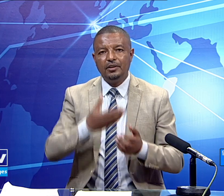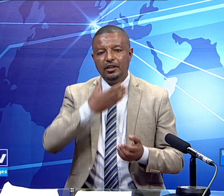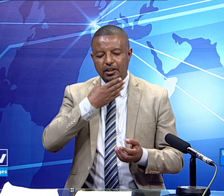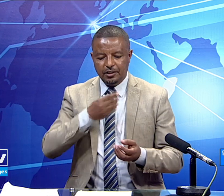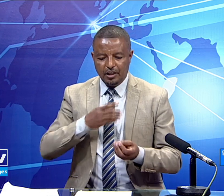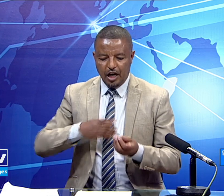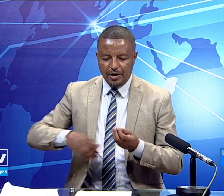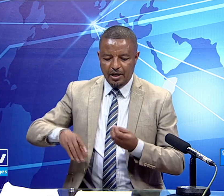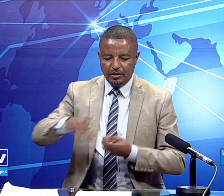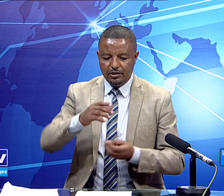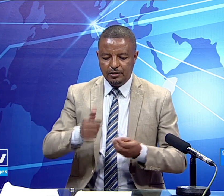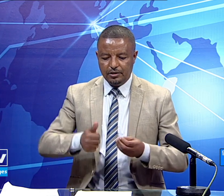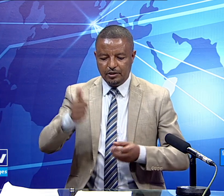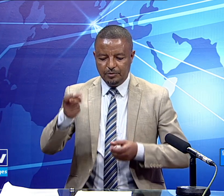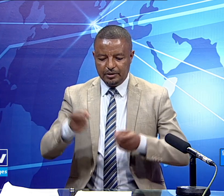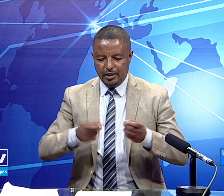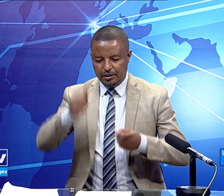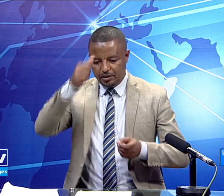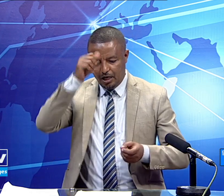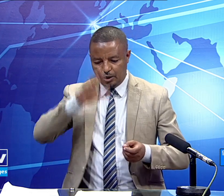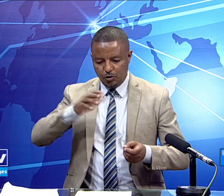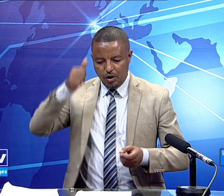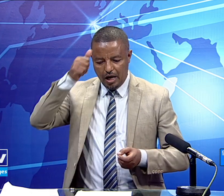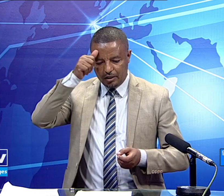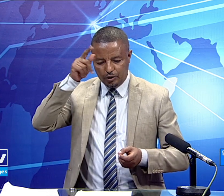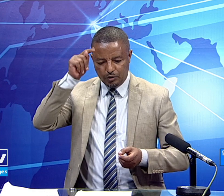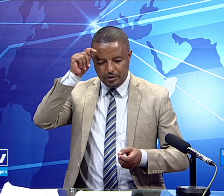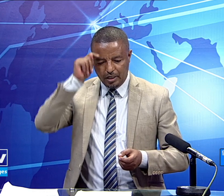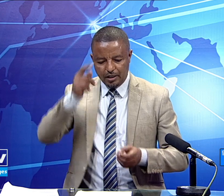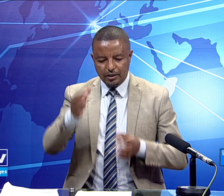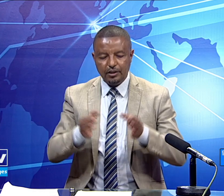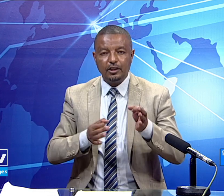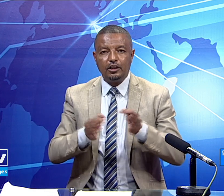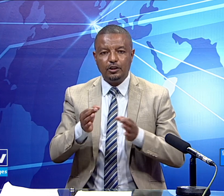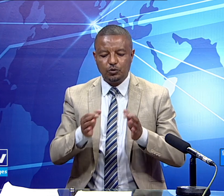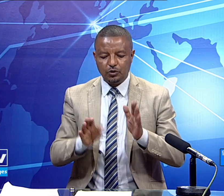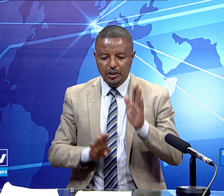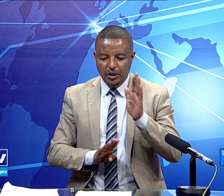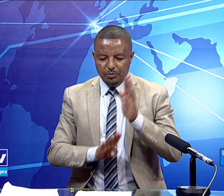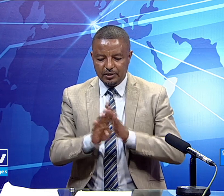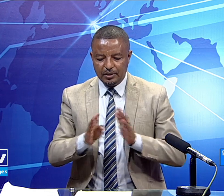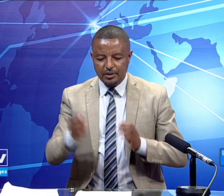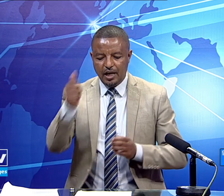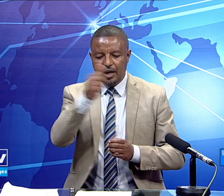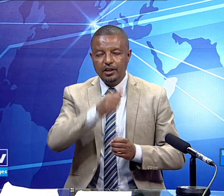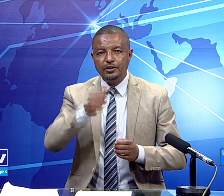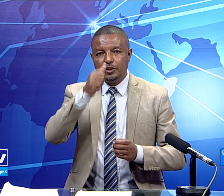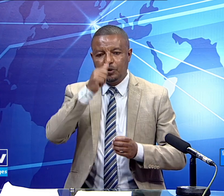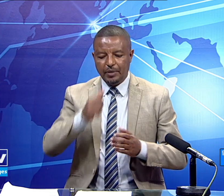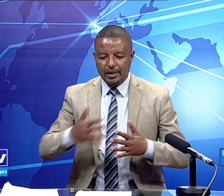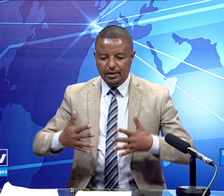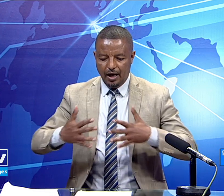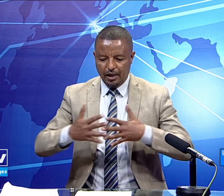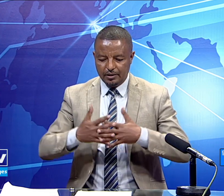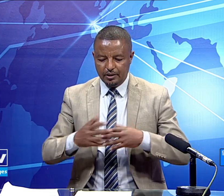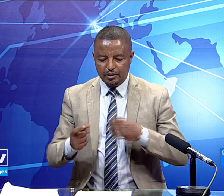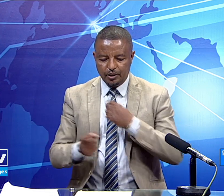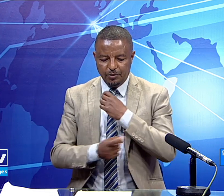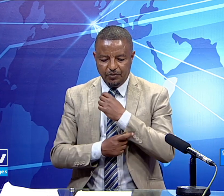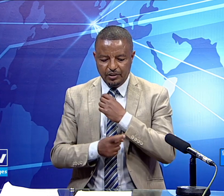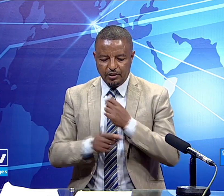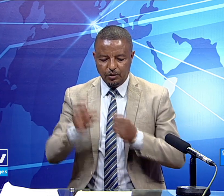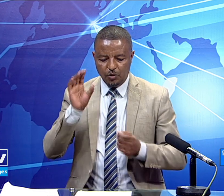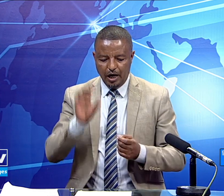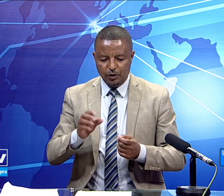ጀመረ። የአማራ ክልል ርዕሰ መስተዳደር አቶ አገኘሁ ተሻገር እንደገለጹት ብልጽግና የኢትዮጵያን